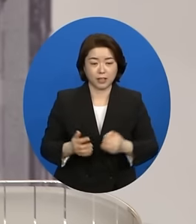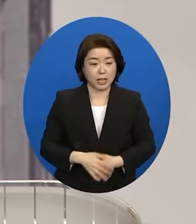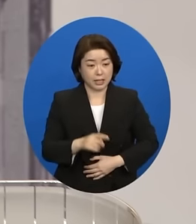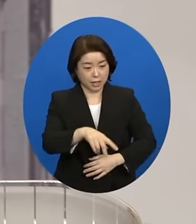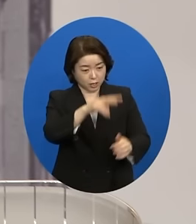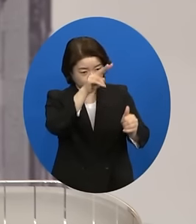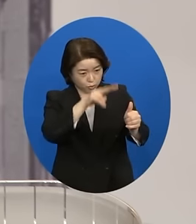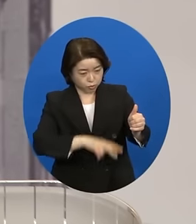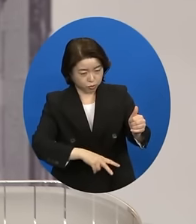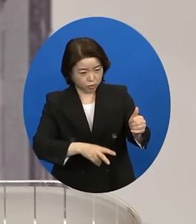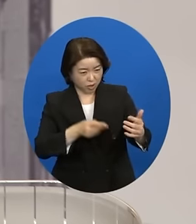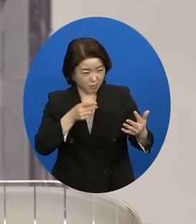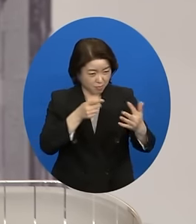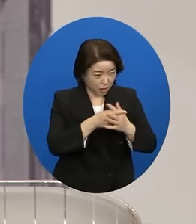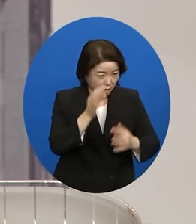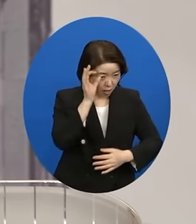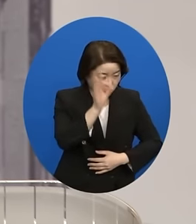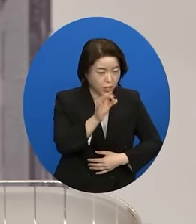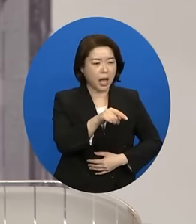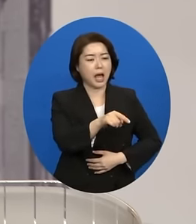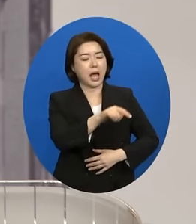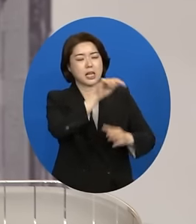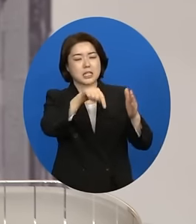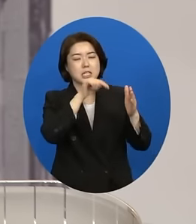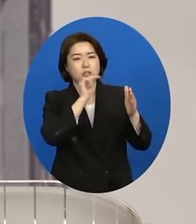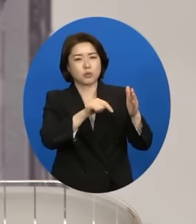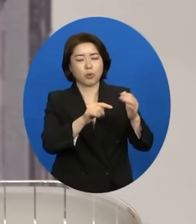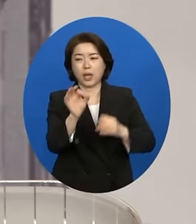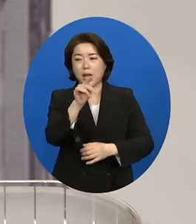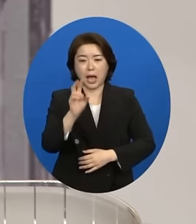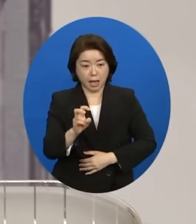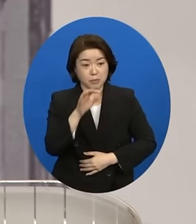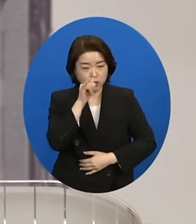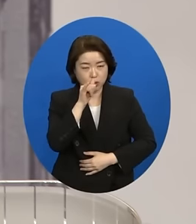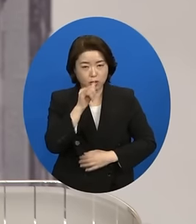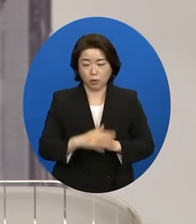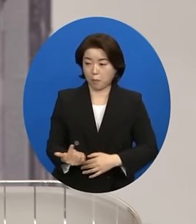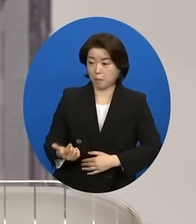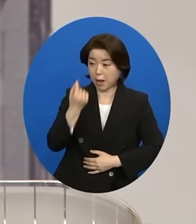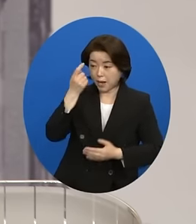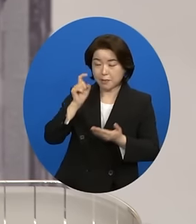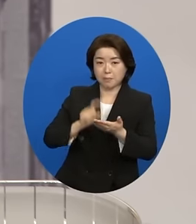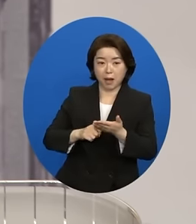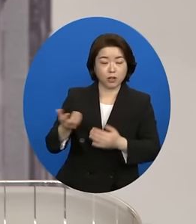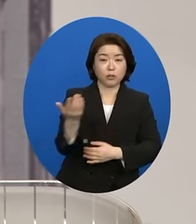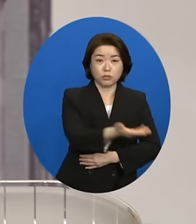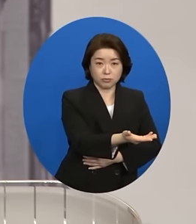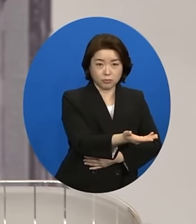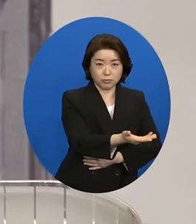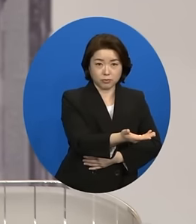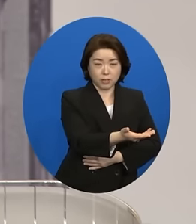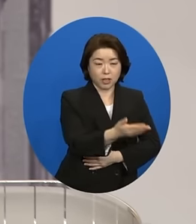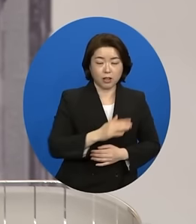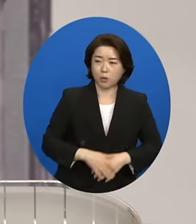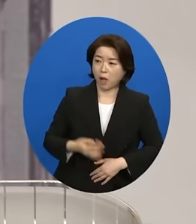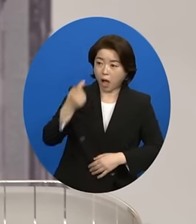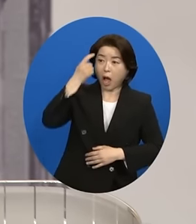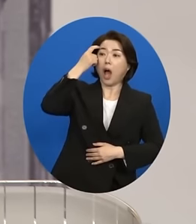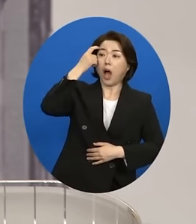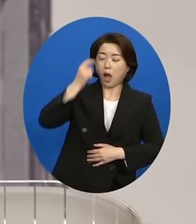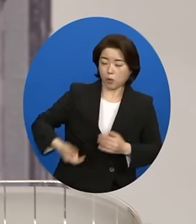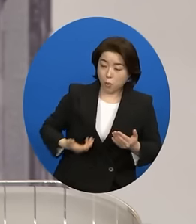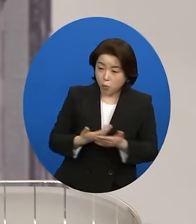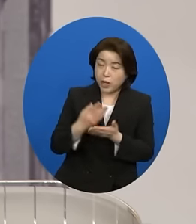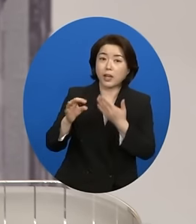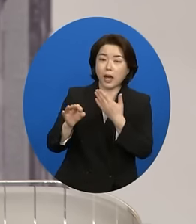지금 암이 있다. 근데 이것은 조기 발견하게 해주셔서 이거를 깨닫고 회개하면 나을 수 있도록